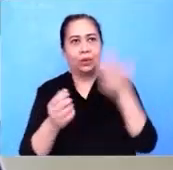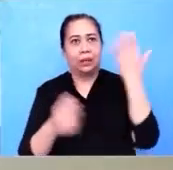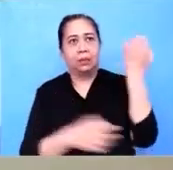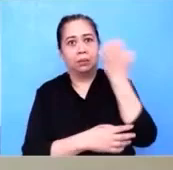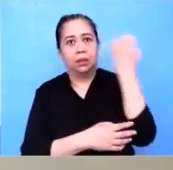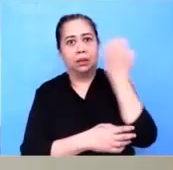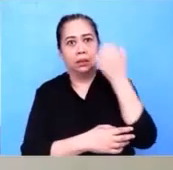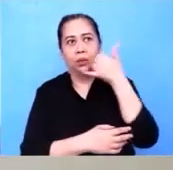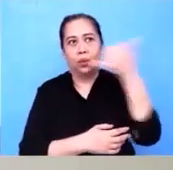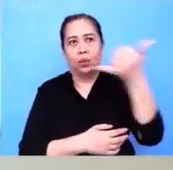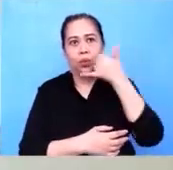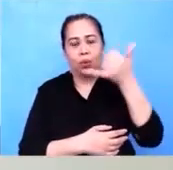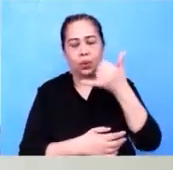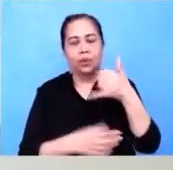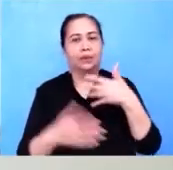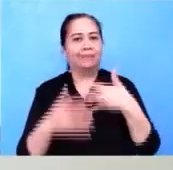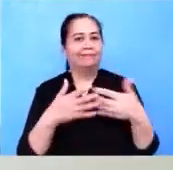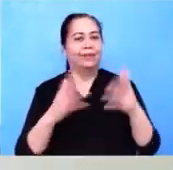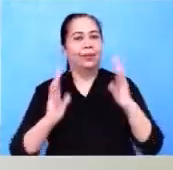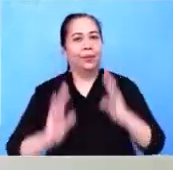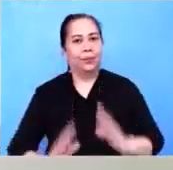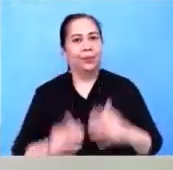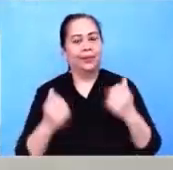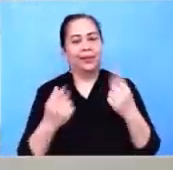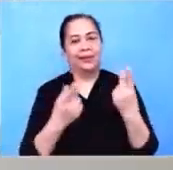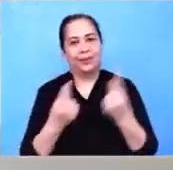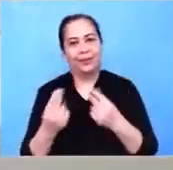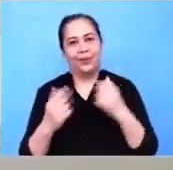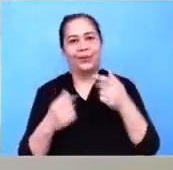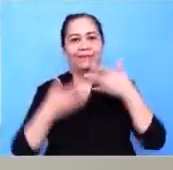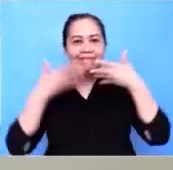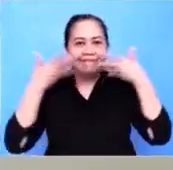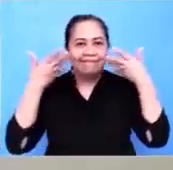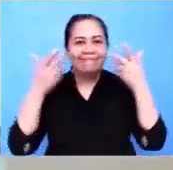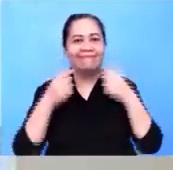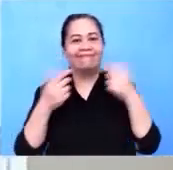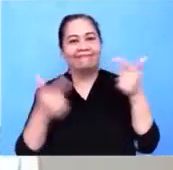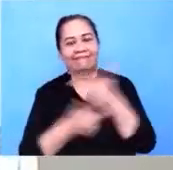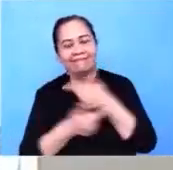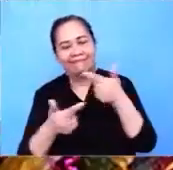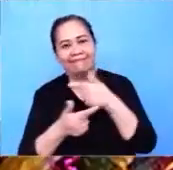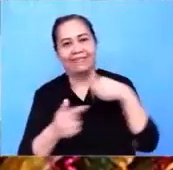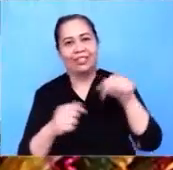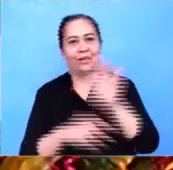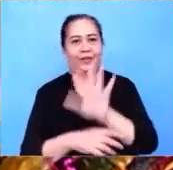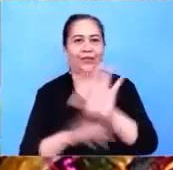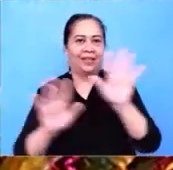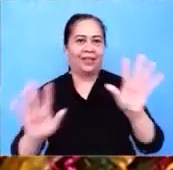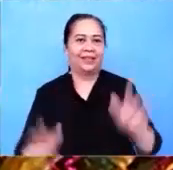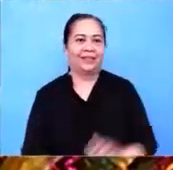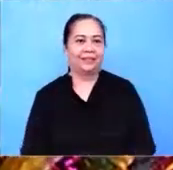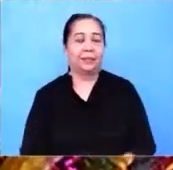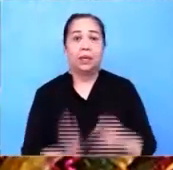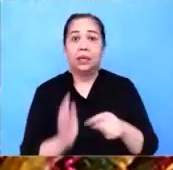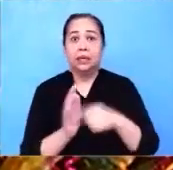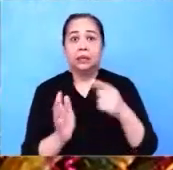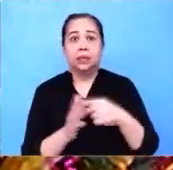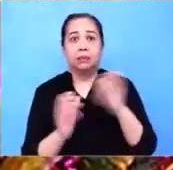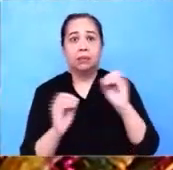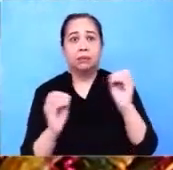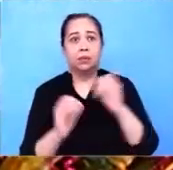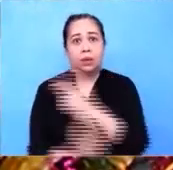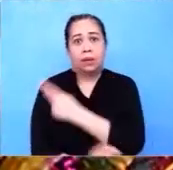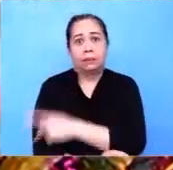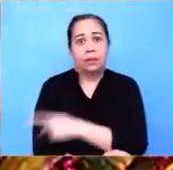Kaya kahit papaano, nagagawa ng humiti at magtawanan ng mga frontliner. There are times wala kaming pasyente sa COVID.